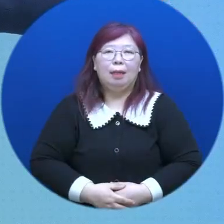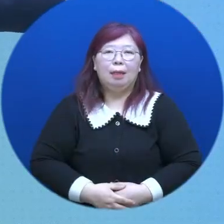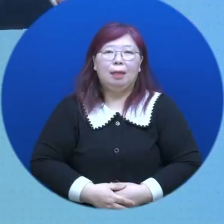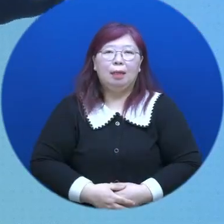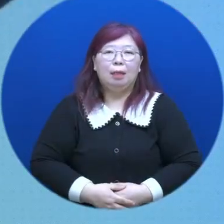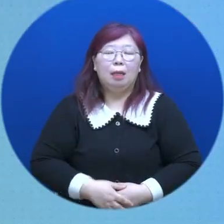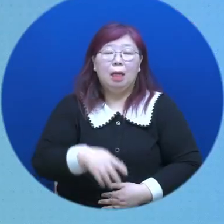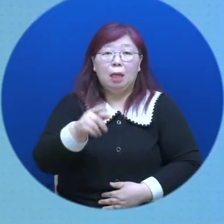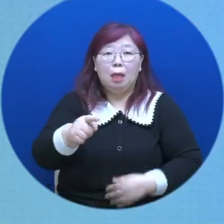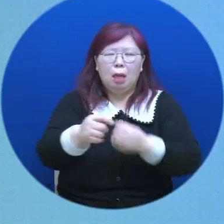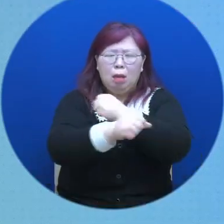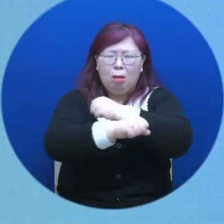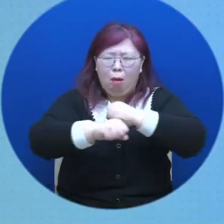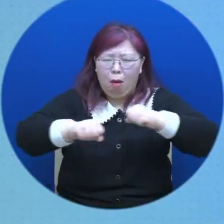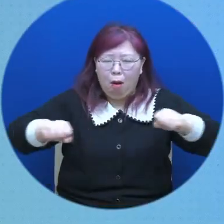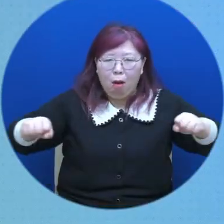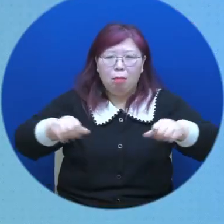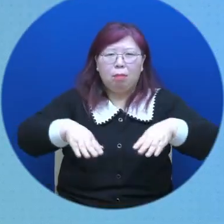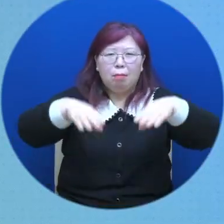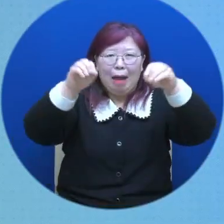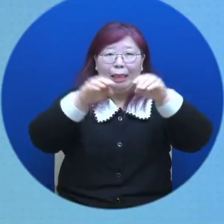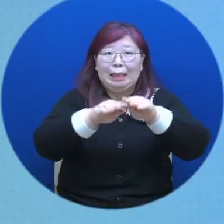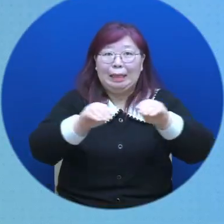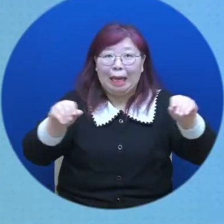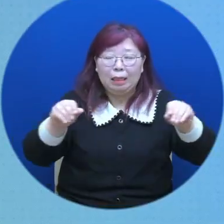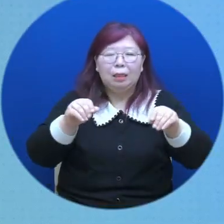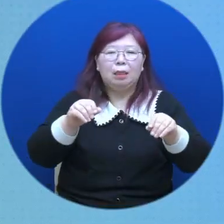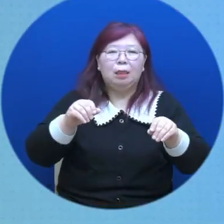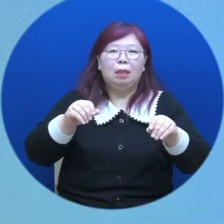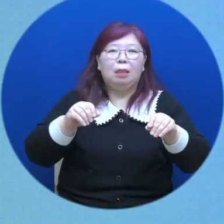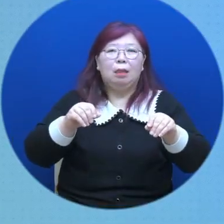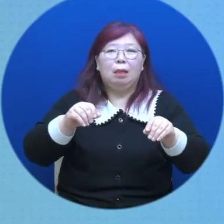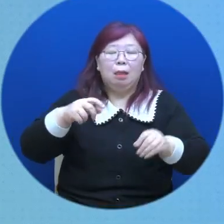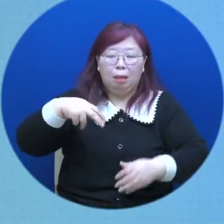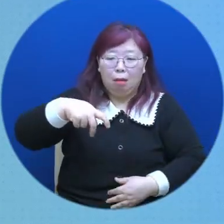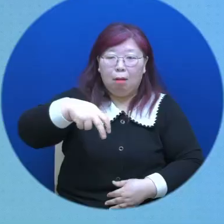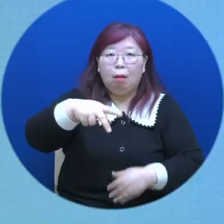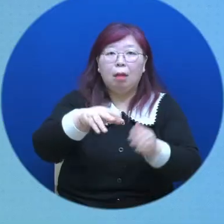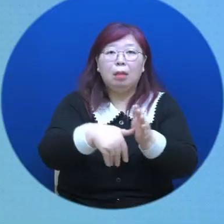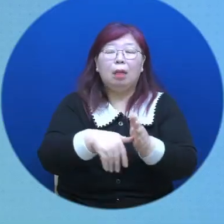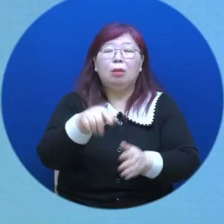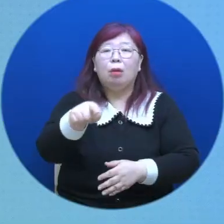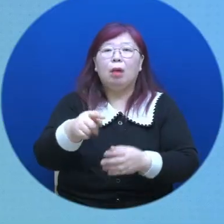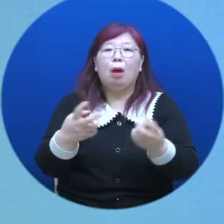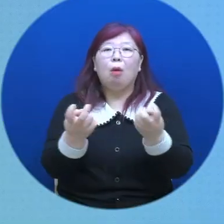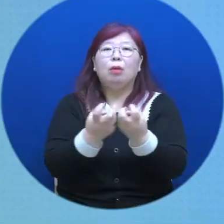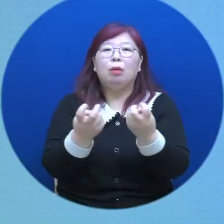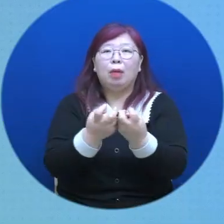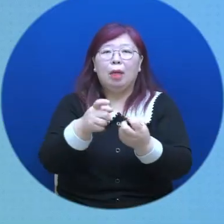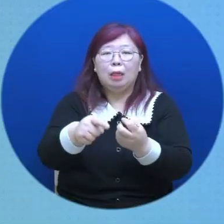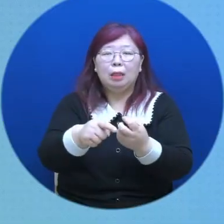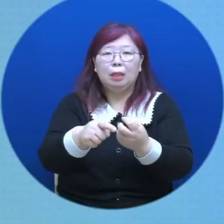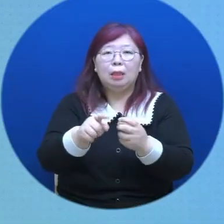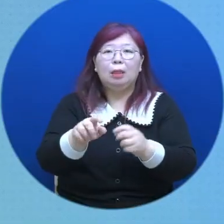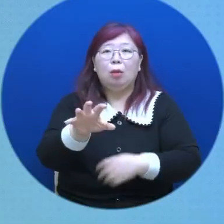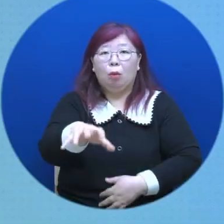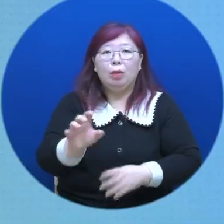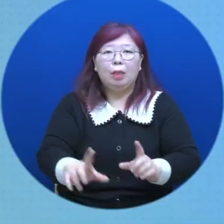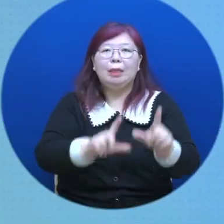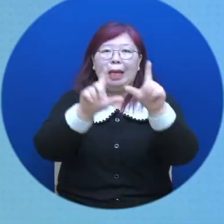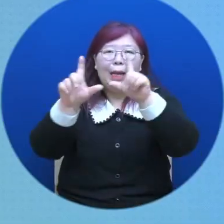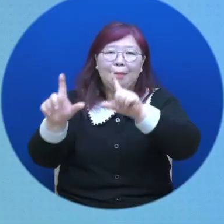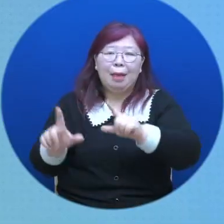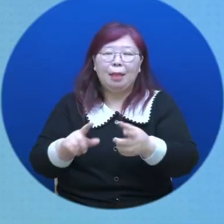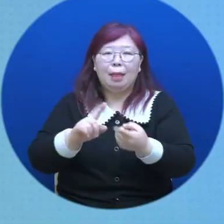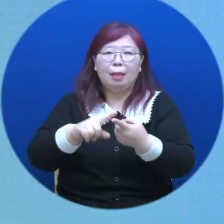이 광야 길을 가게 될 때에 너희들이 어떻게 함으로 광야 인생길을 지혜롭게